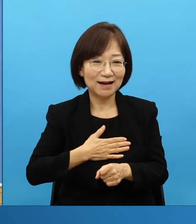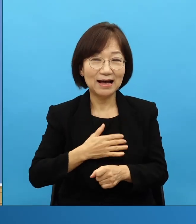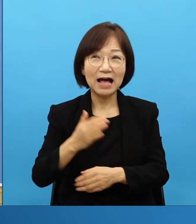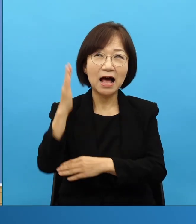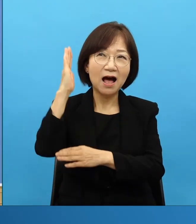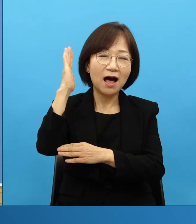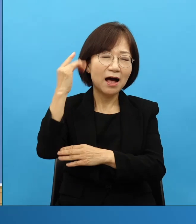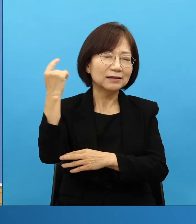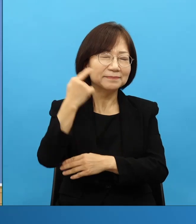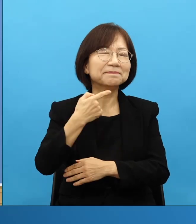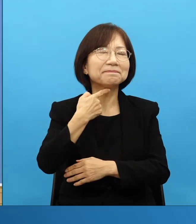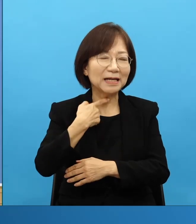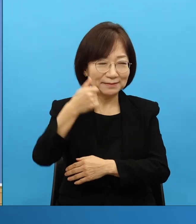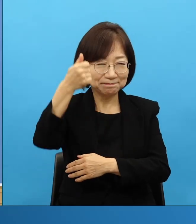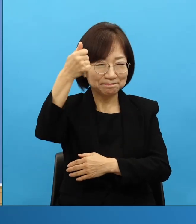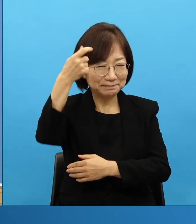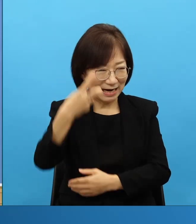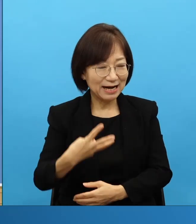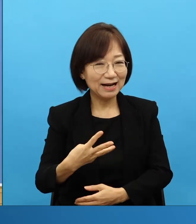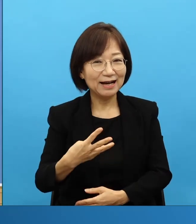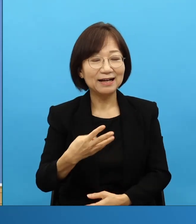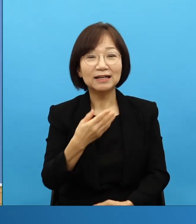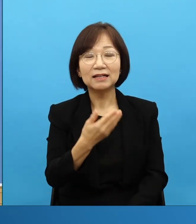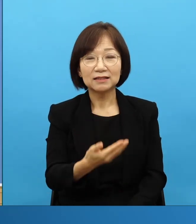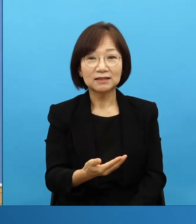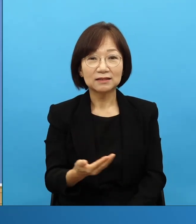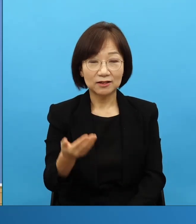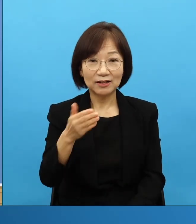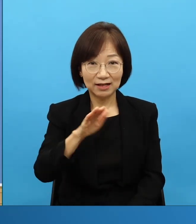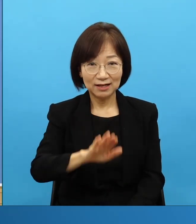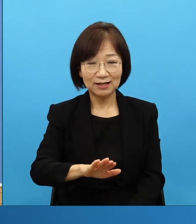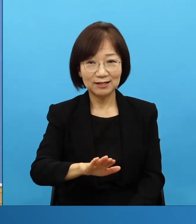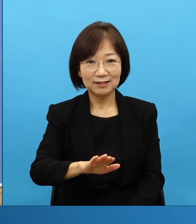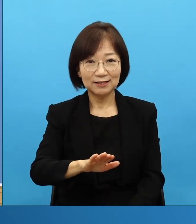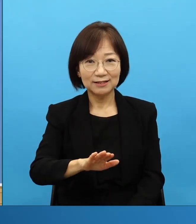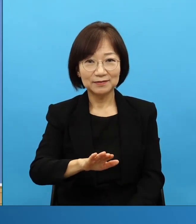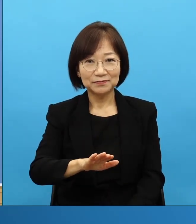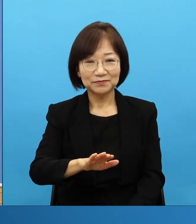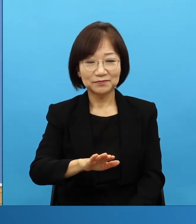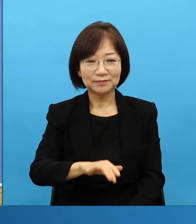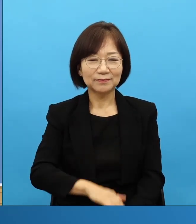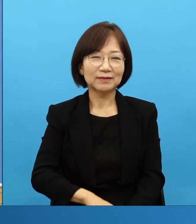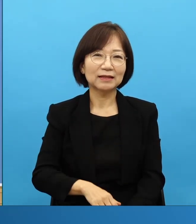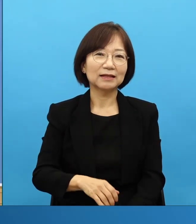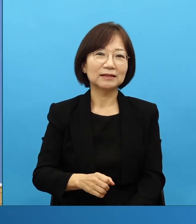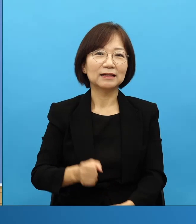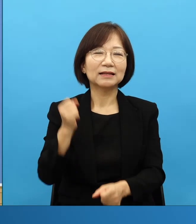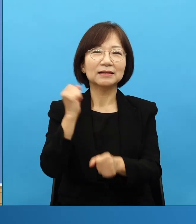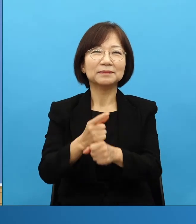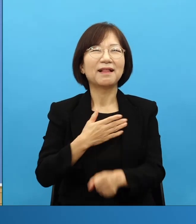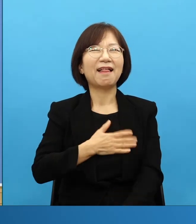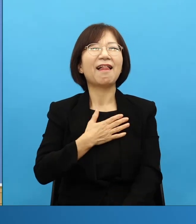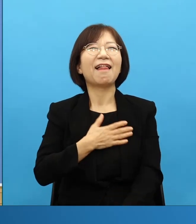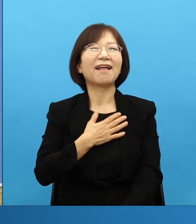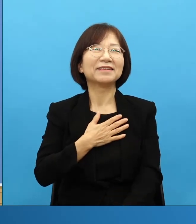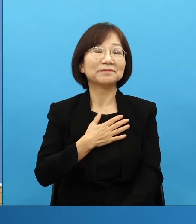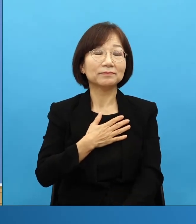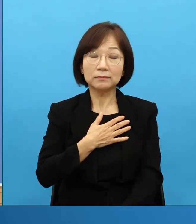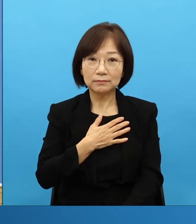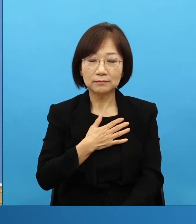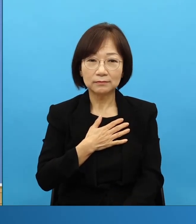And you've heard this countless of times. 그러나 그래 가지고는 응답이라고는 볼 수 없습니다.